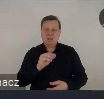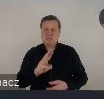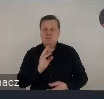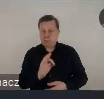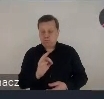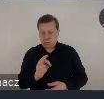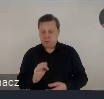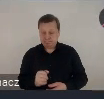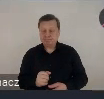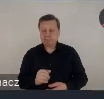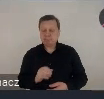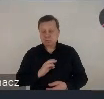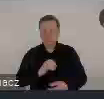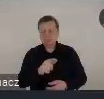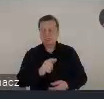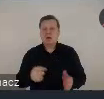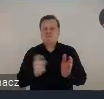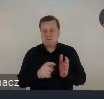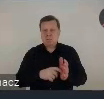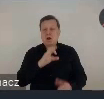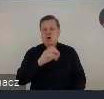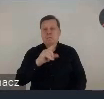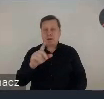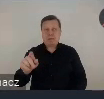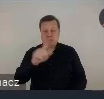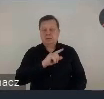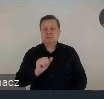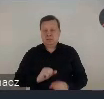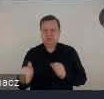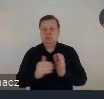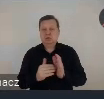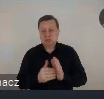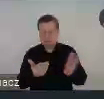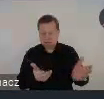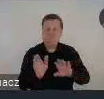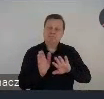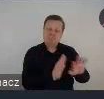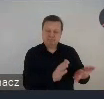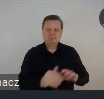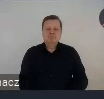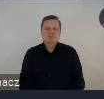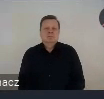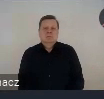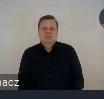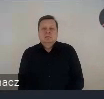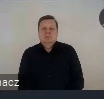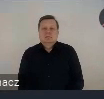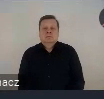Wolności to wymaganie posiadania statusu organizacji pożytku publicznego